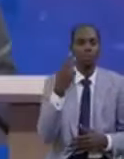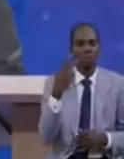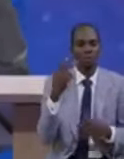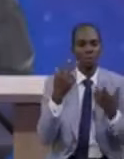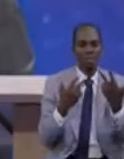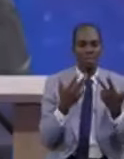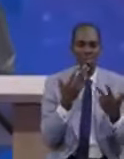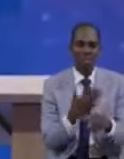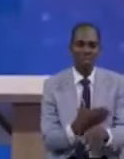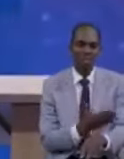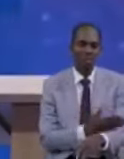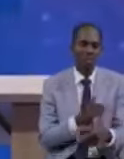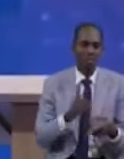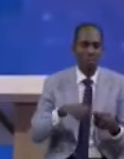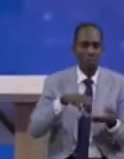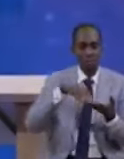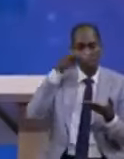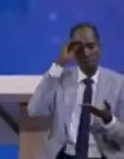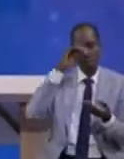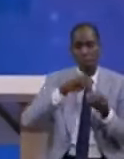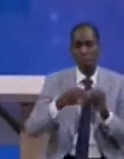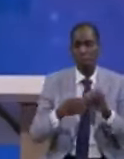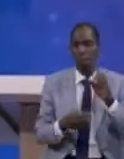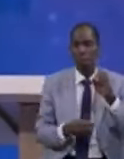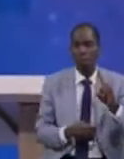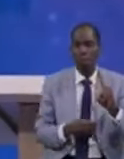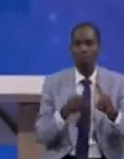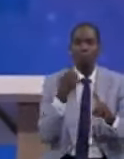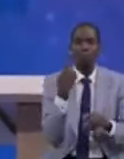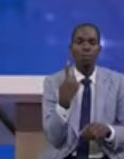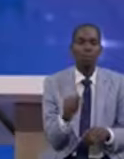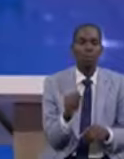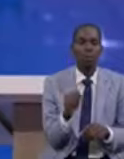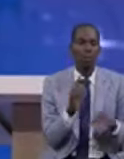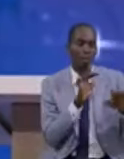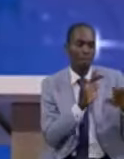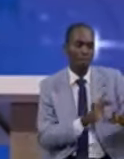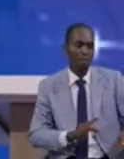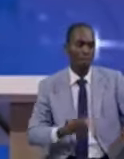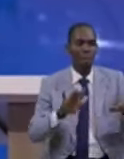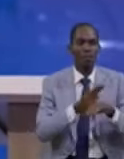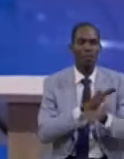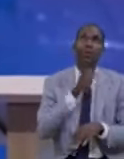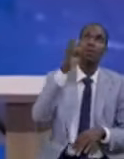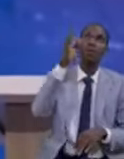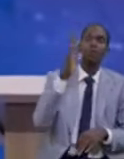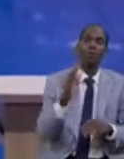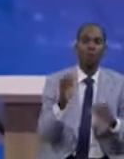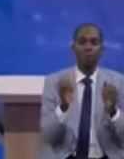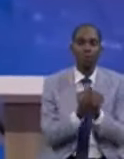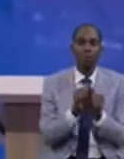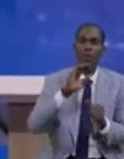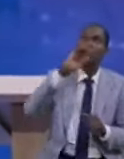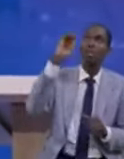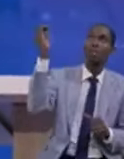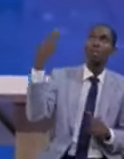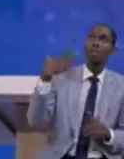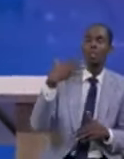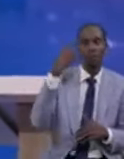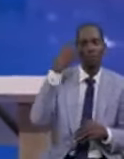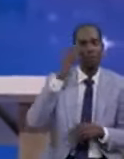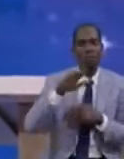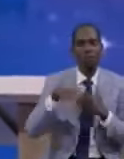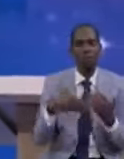premièrement nous considérons le Dieu miséricordieux ayant la grâce pour tous la grâce pour